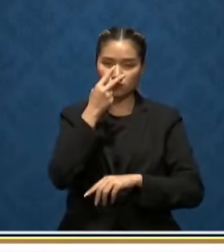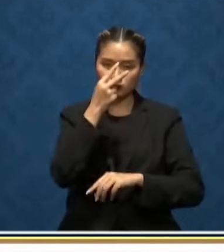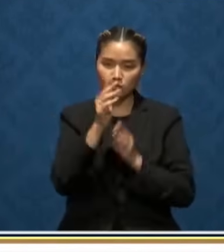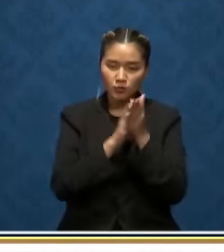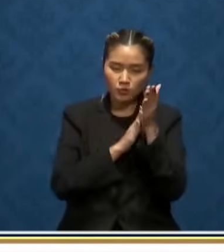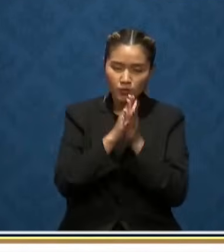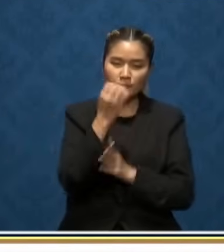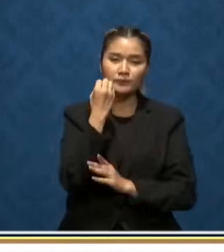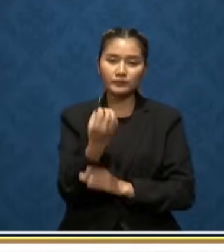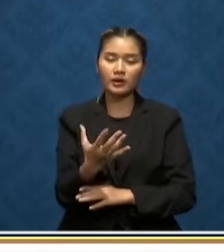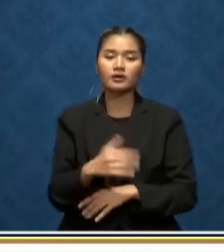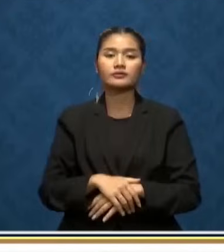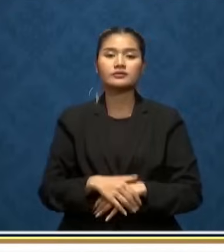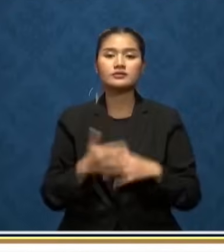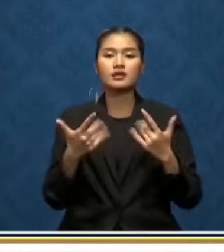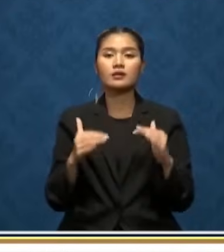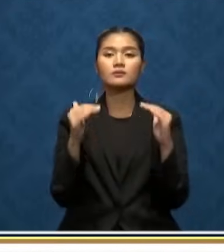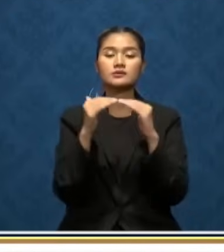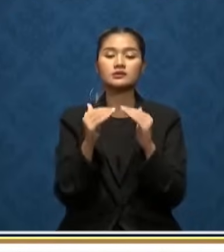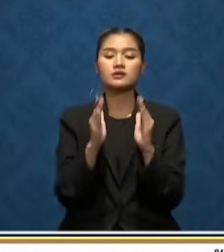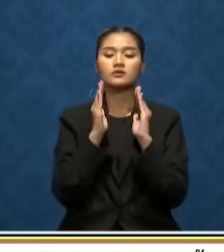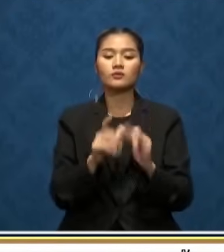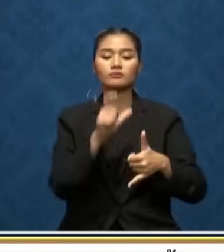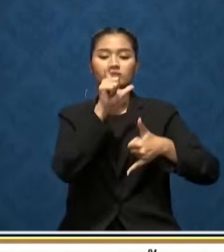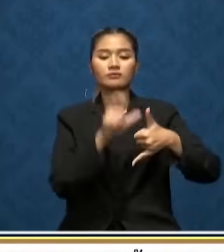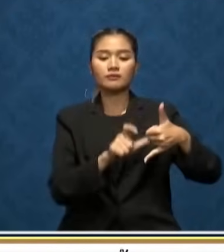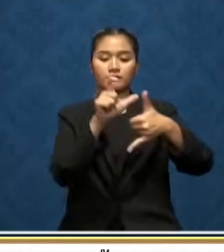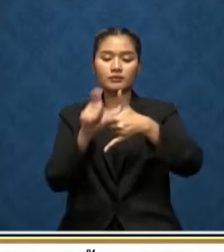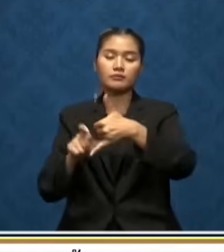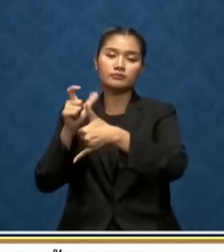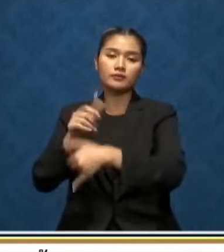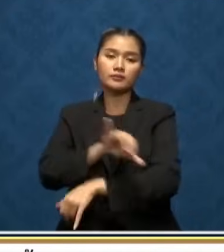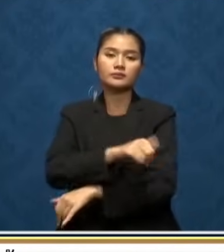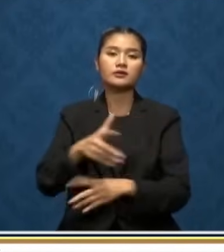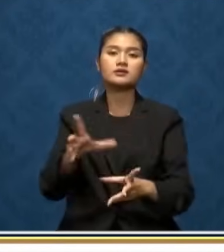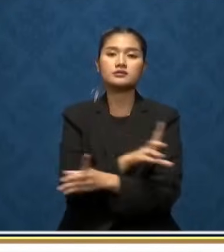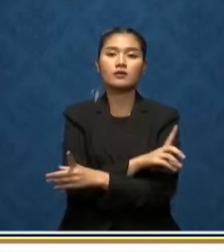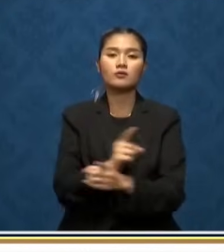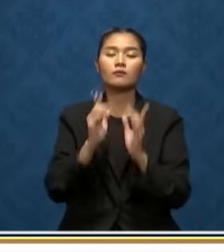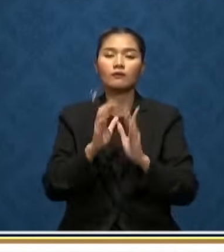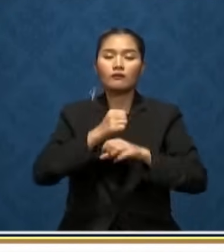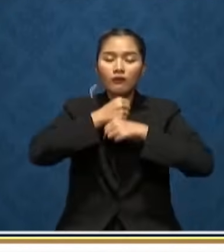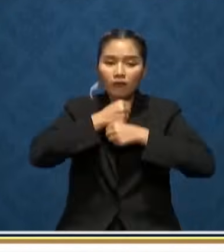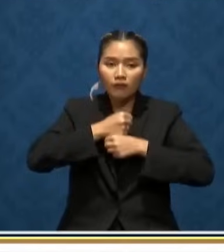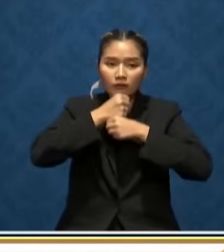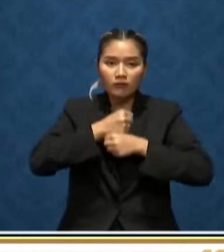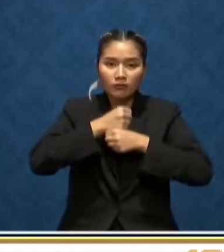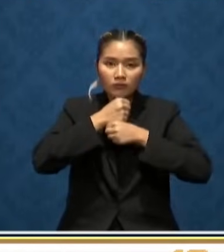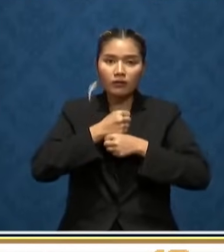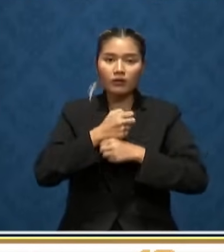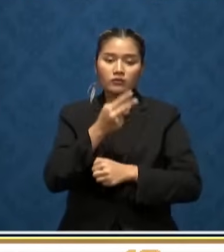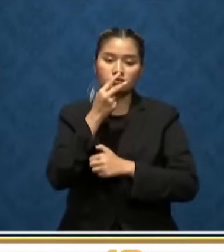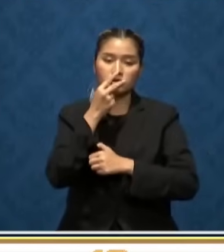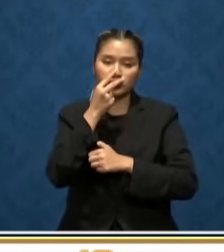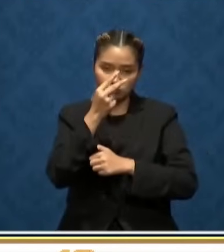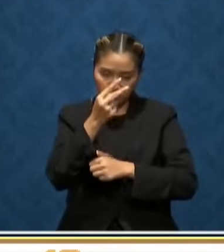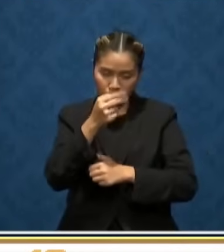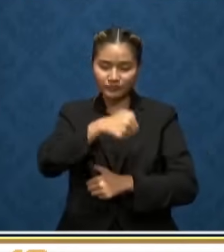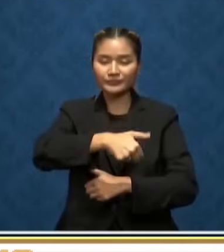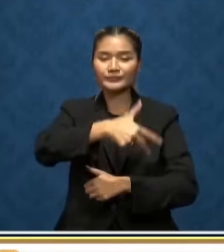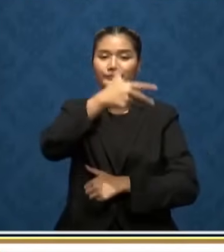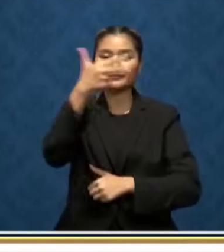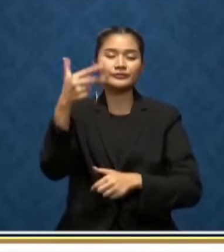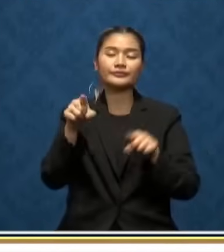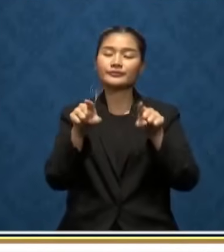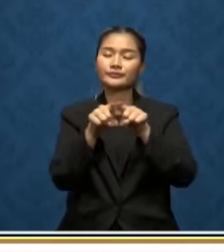ตสิทธิมนุษยชนคนกลุ่มน้อยหรือว่าสังคมสูงวัยคนก็จะหันกลับมาดูที่ไทย